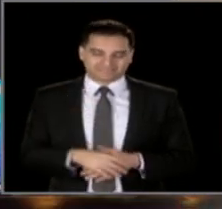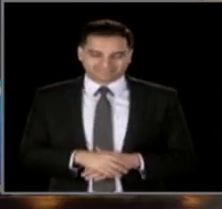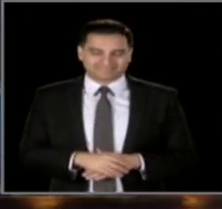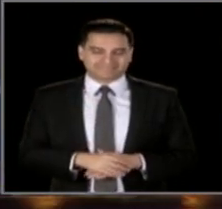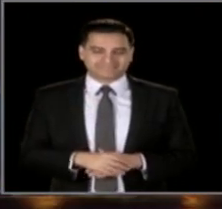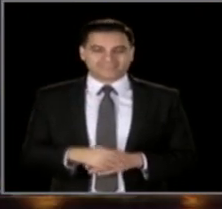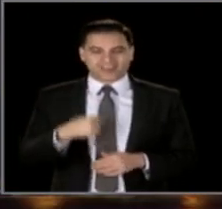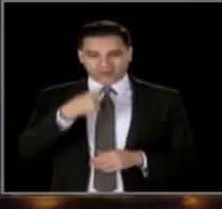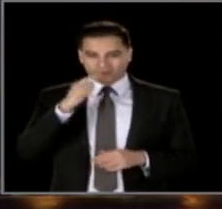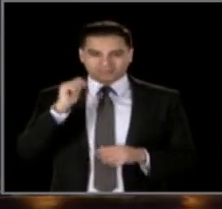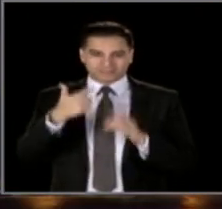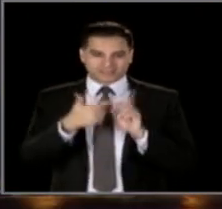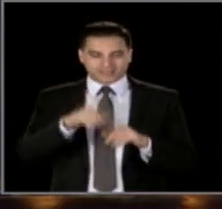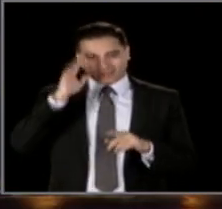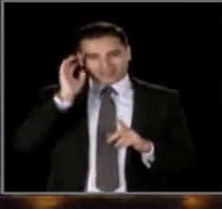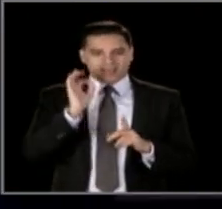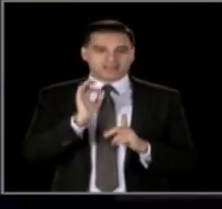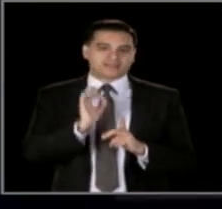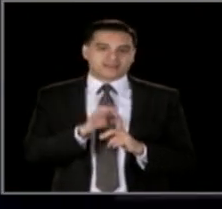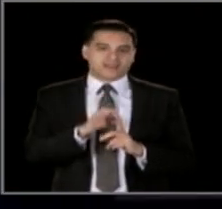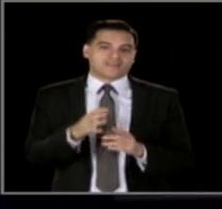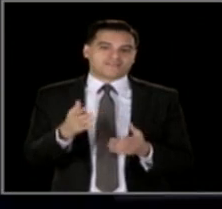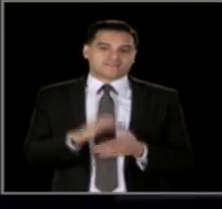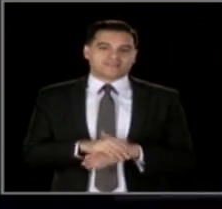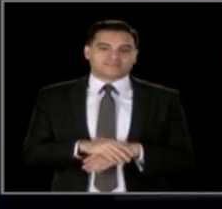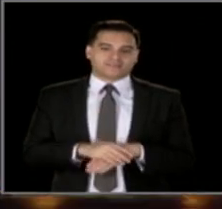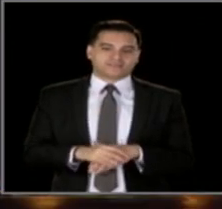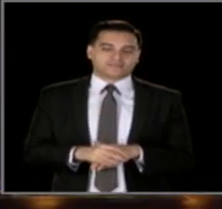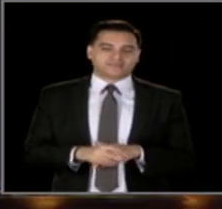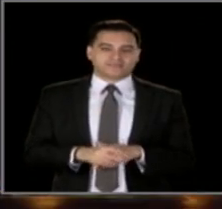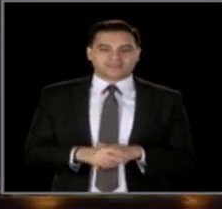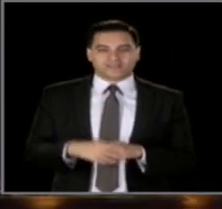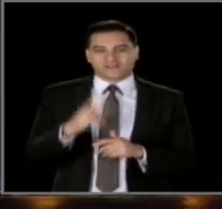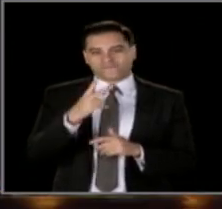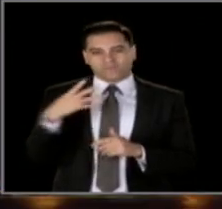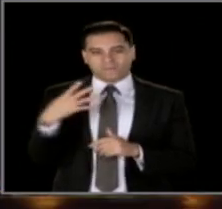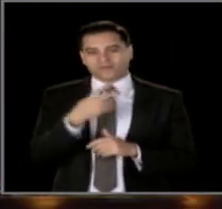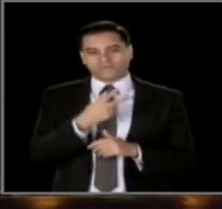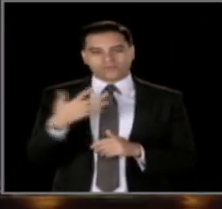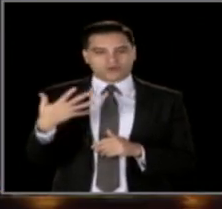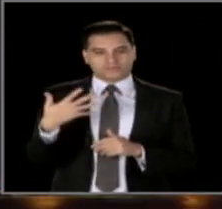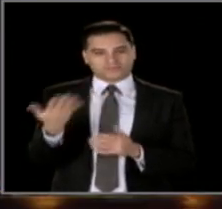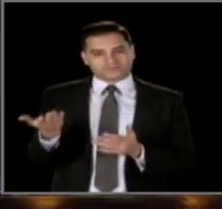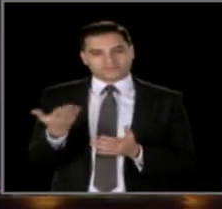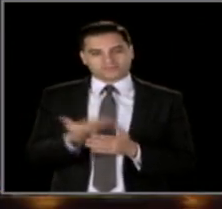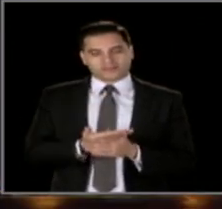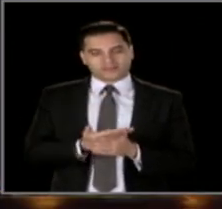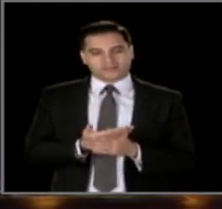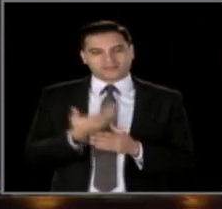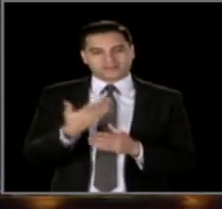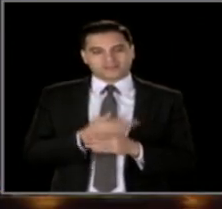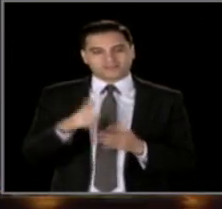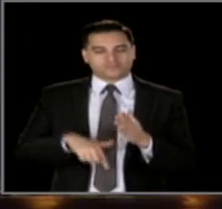أصل أنا لو قلت لك تاني مرة كان موسم 2004-2005 لما كسب